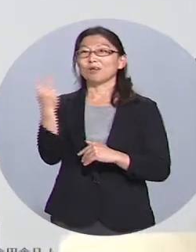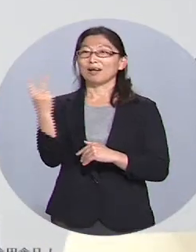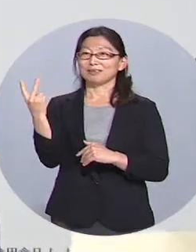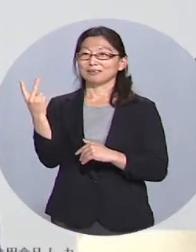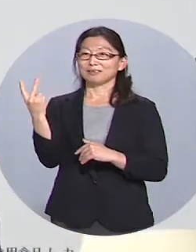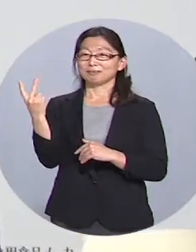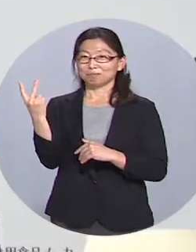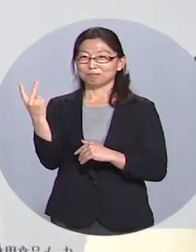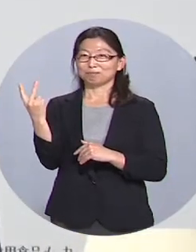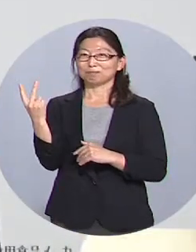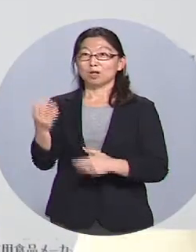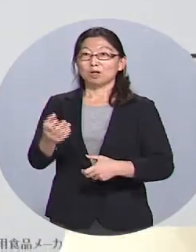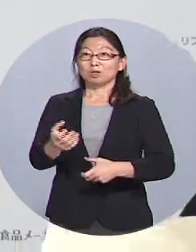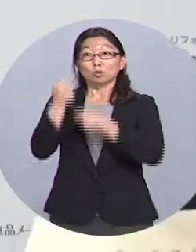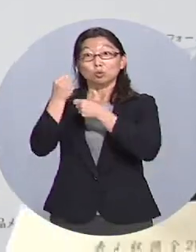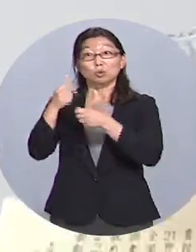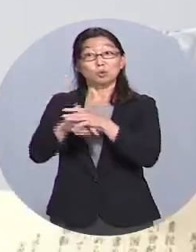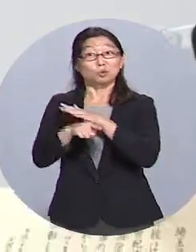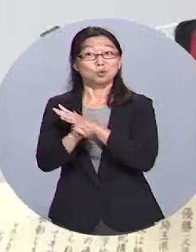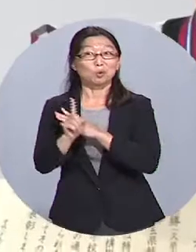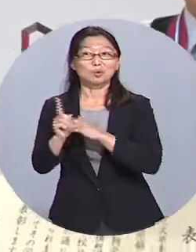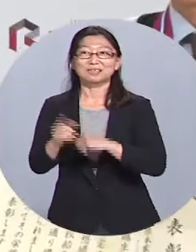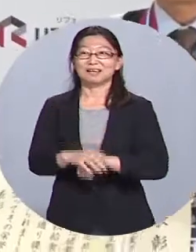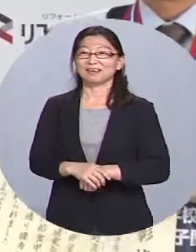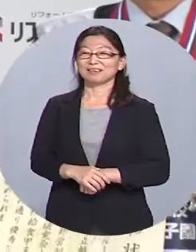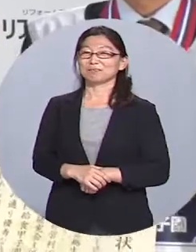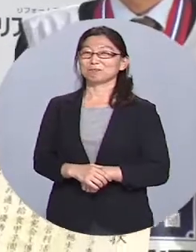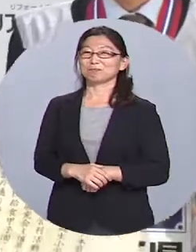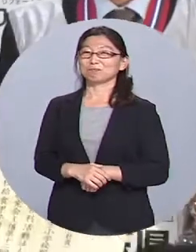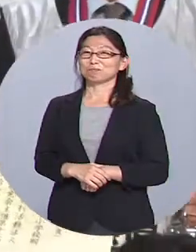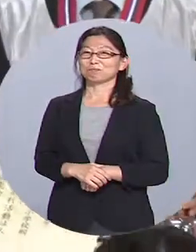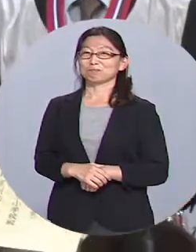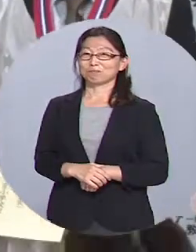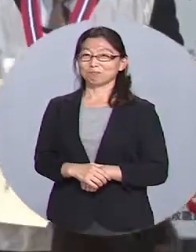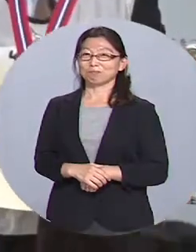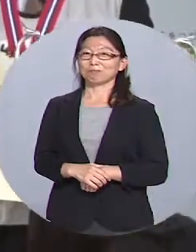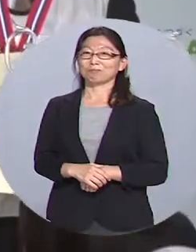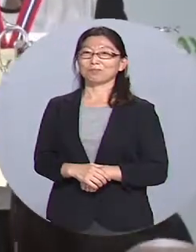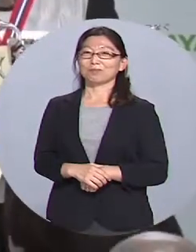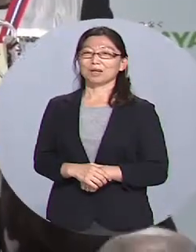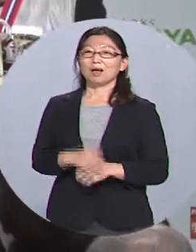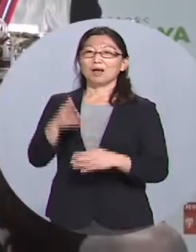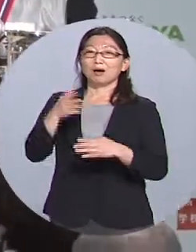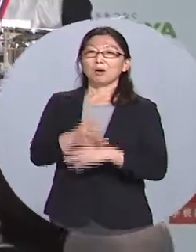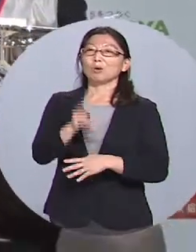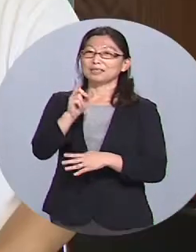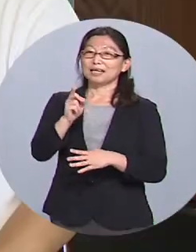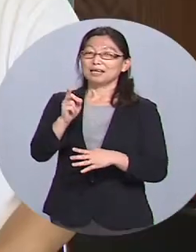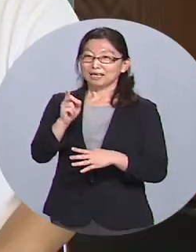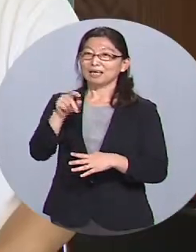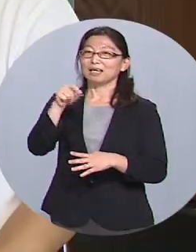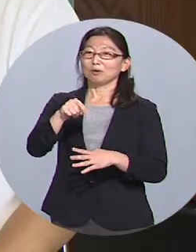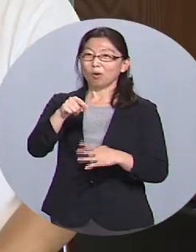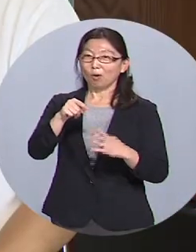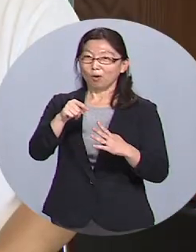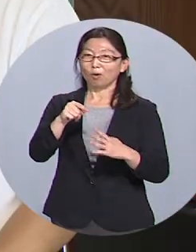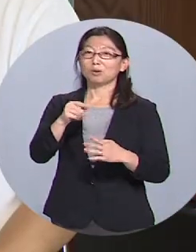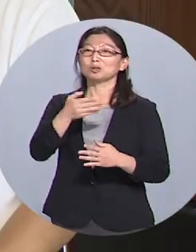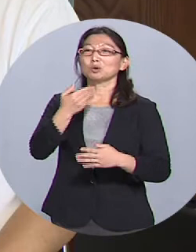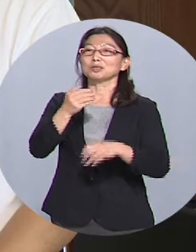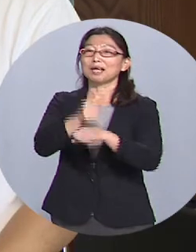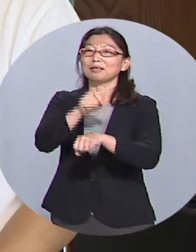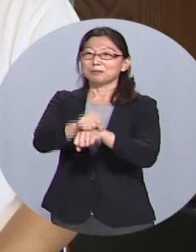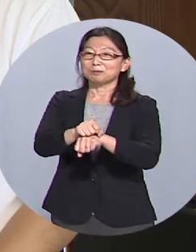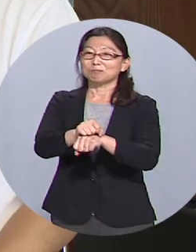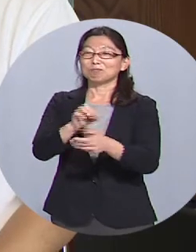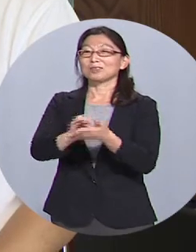甲子園優勝の勝因伺いました。 合成の、食材を、生かした献